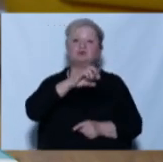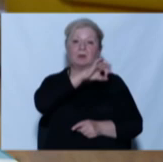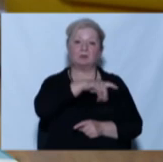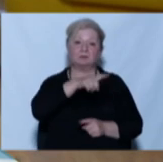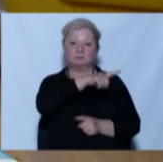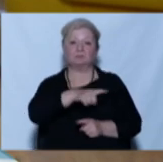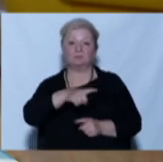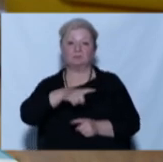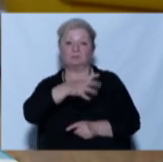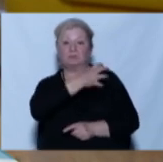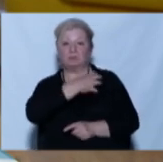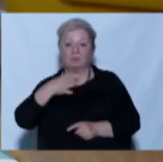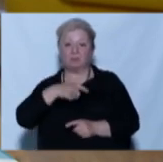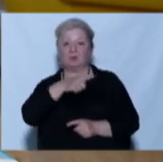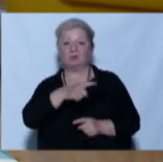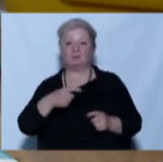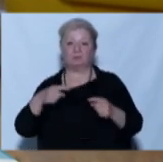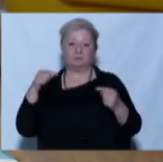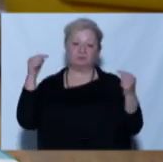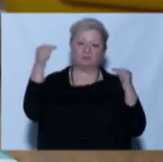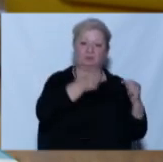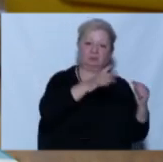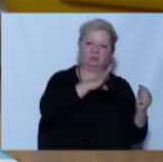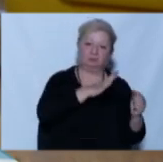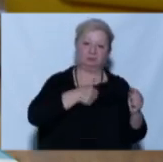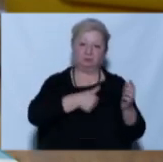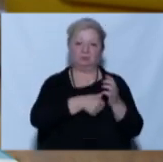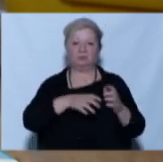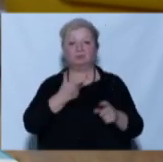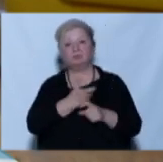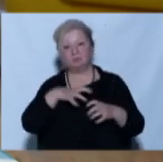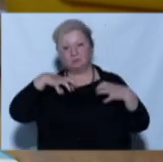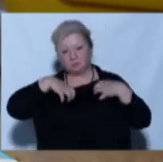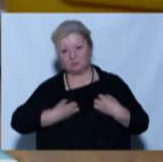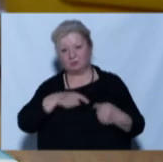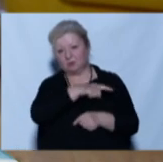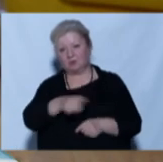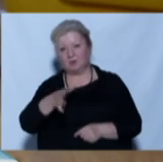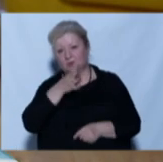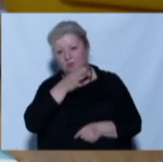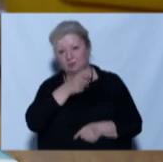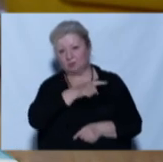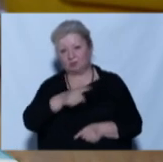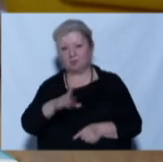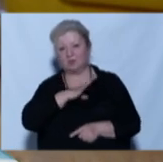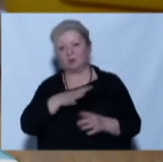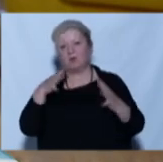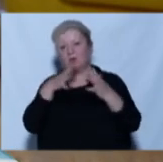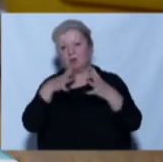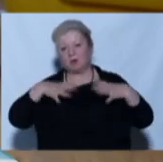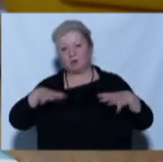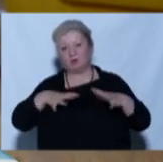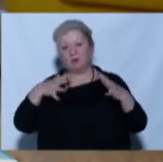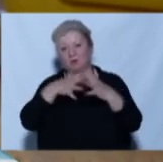გამოყენებას რუსეთის წინააღმდეგ ახალი ფრონტის გასახსნელად. სამწუხაროდ საქართველო ამ პერიოდში ბრძოლის ველად გადაიქცა და